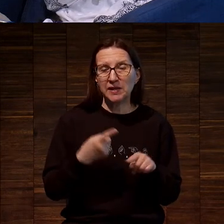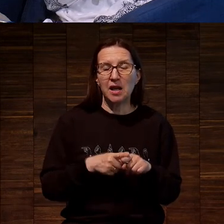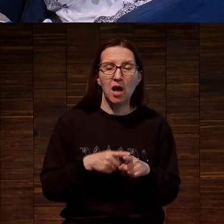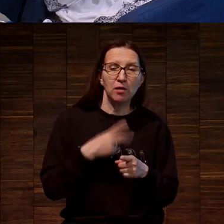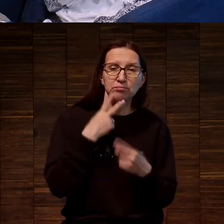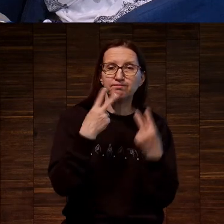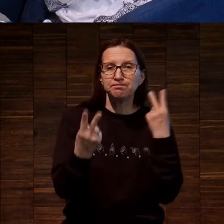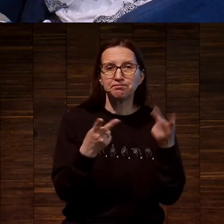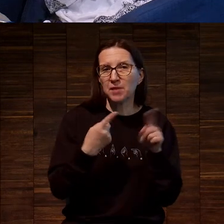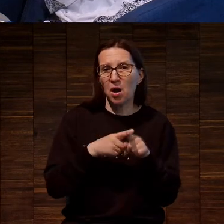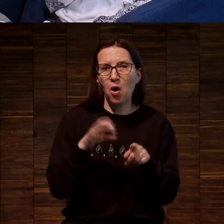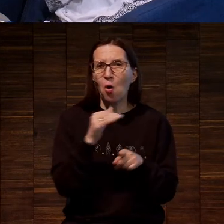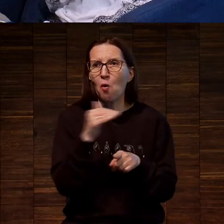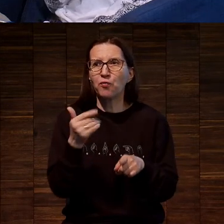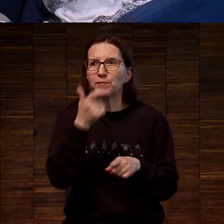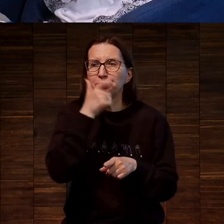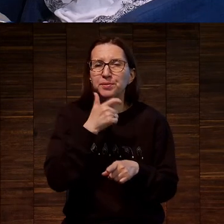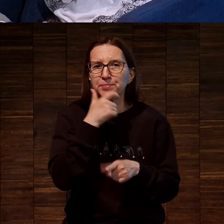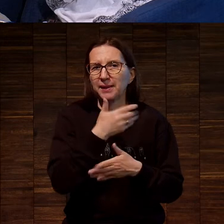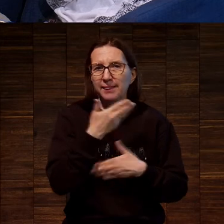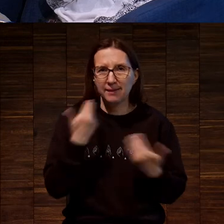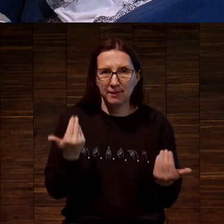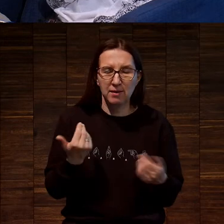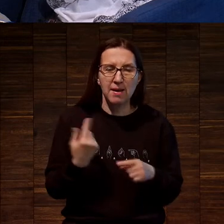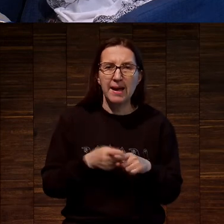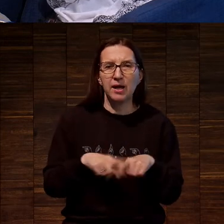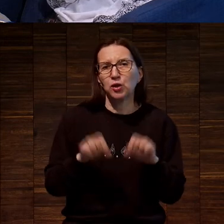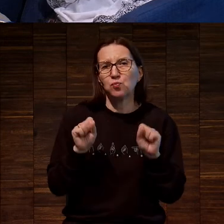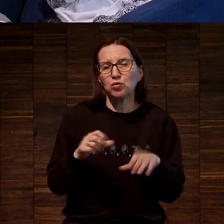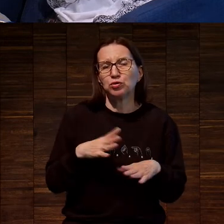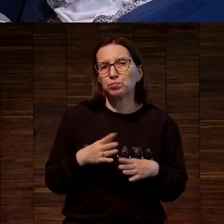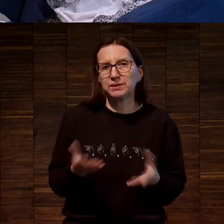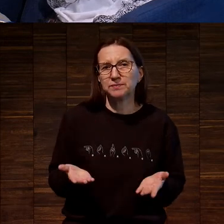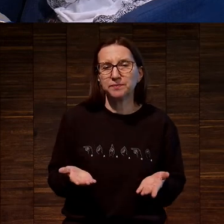работ. Это, опять же, про то, что ты не должна быть, это может